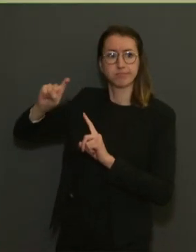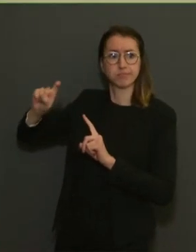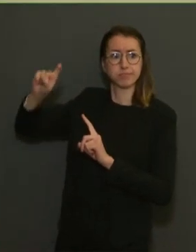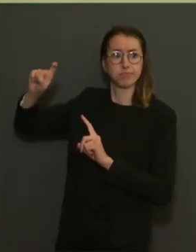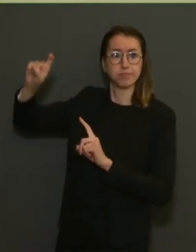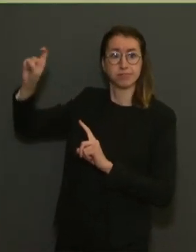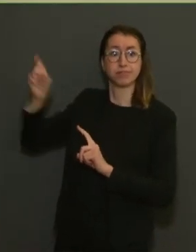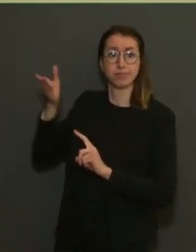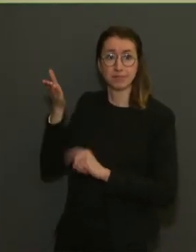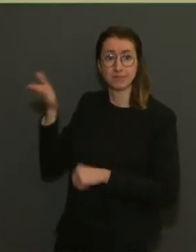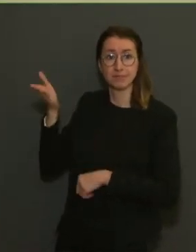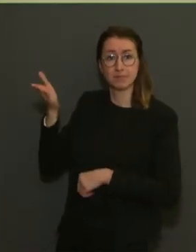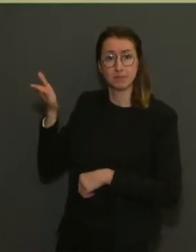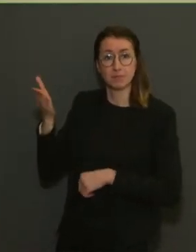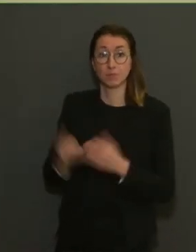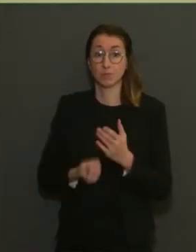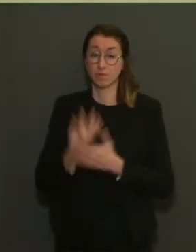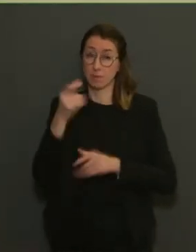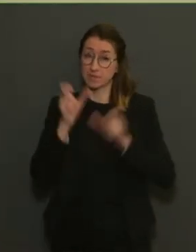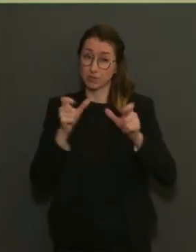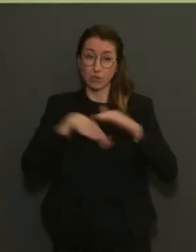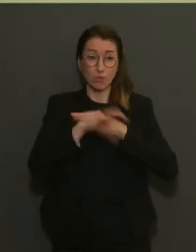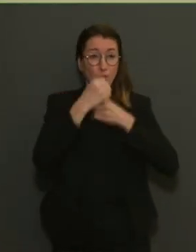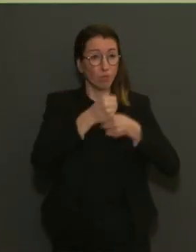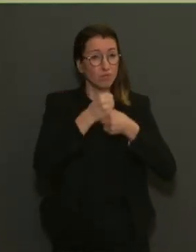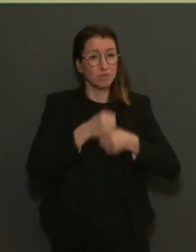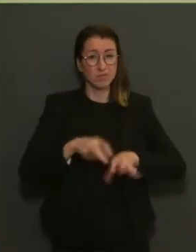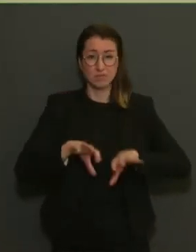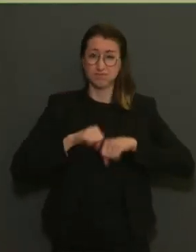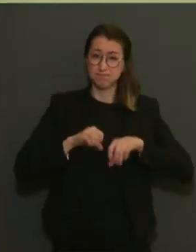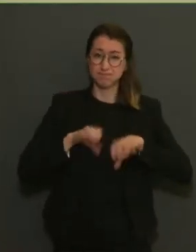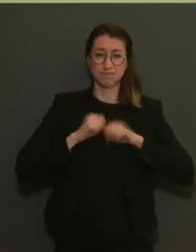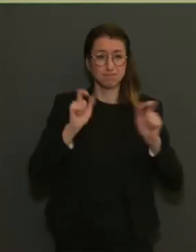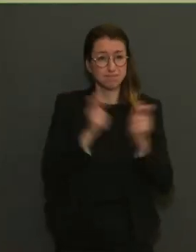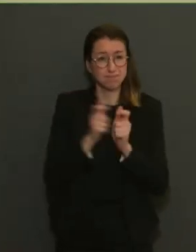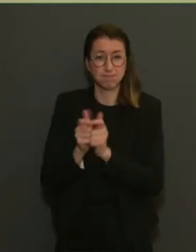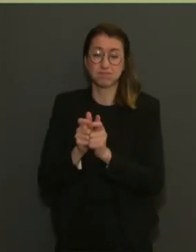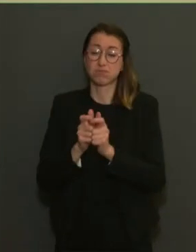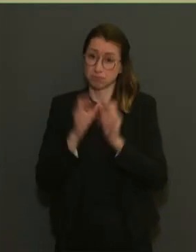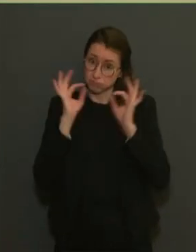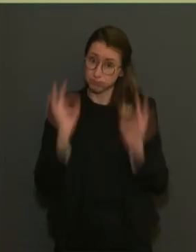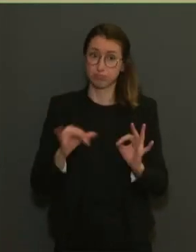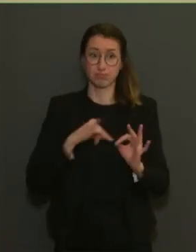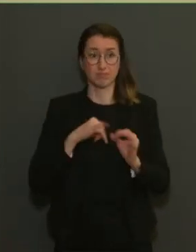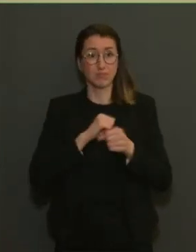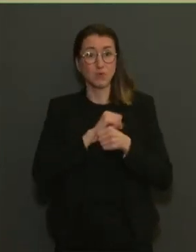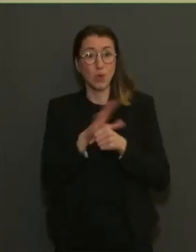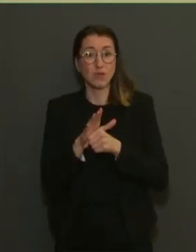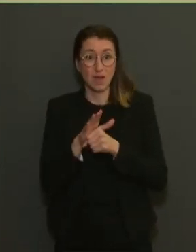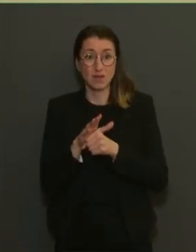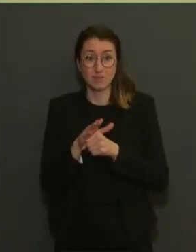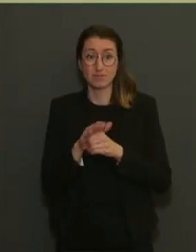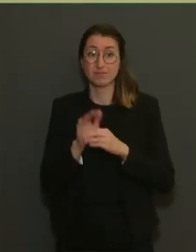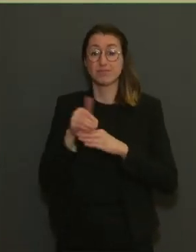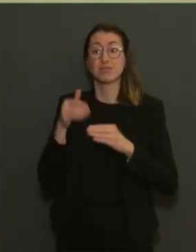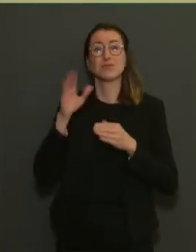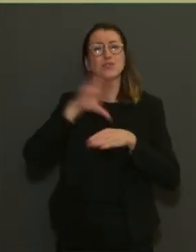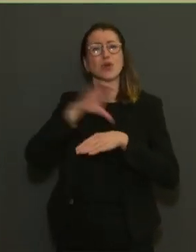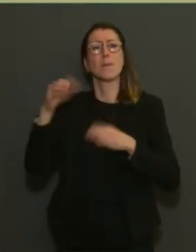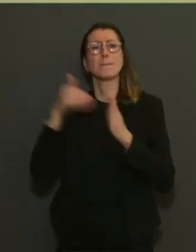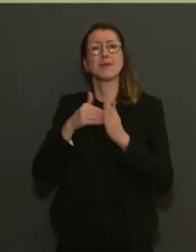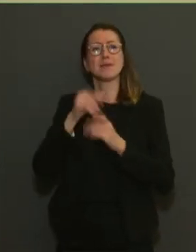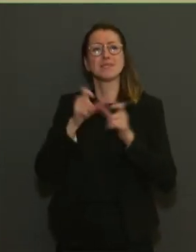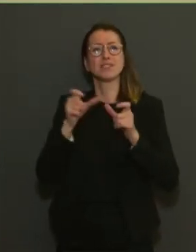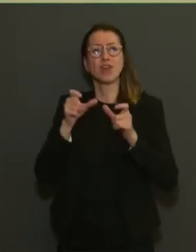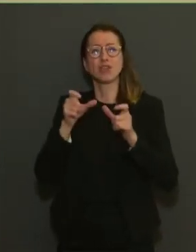le nombre de nouvelles infections qui sont des infections confirmées par 1000 résidents, et ceci traditionnellement depuis